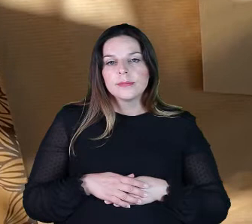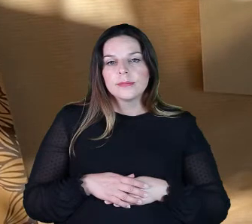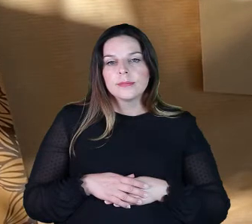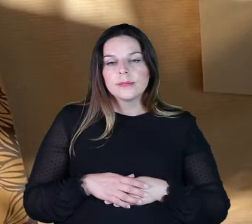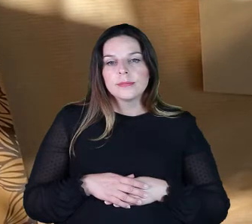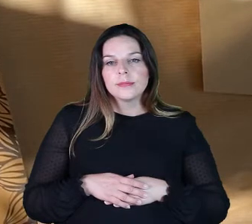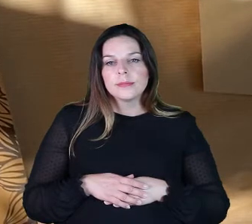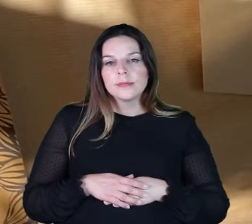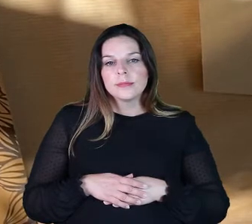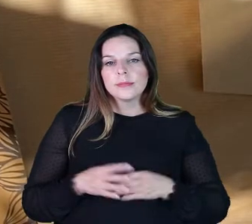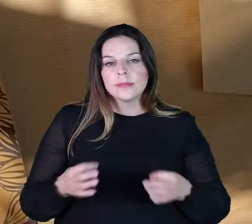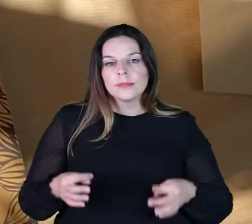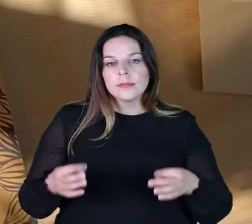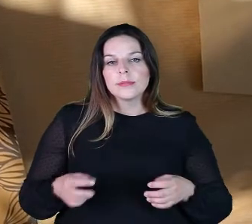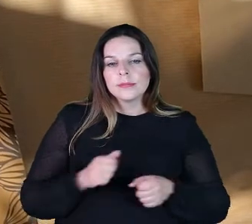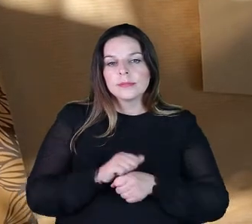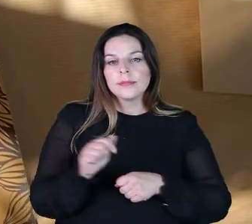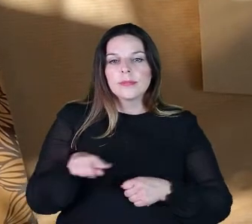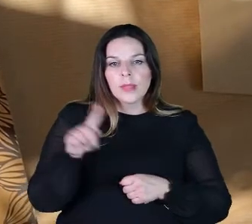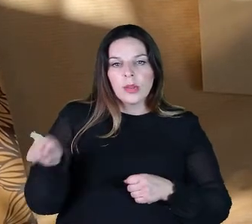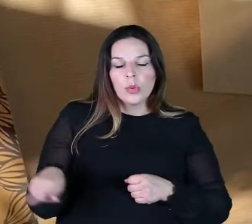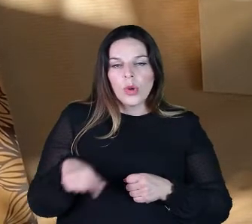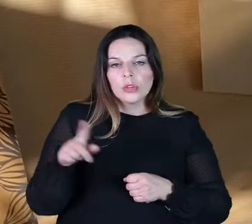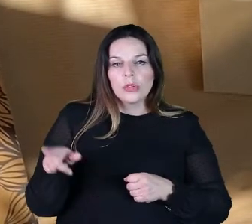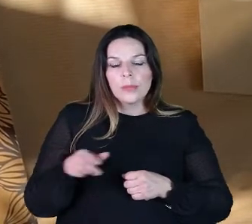I powstaje kółeczko.